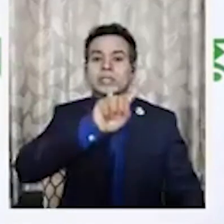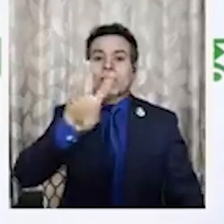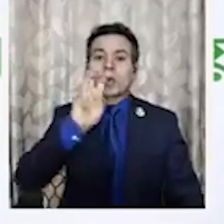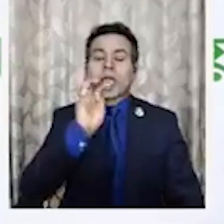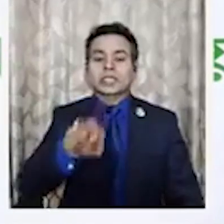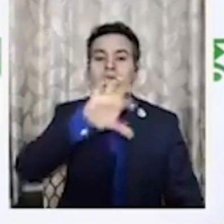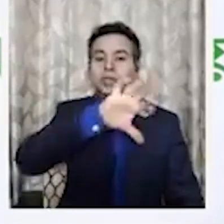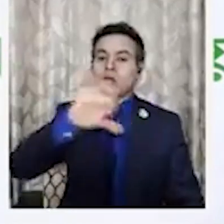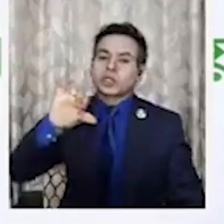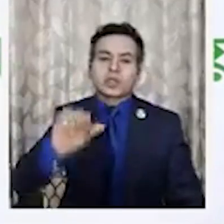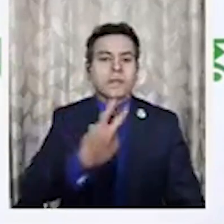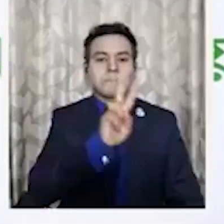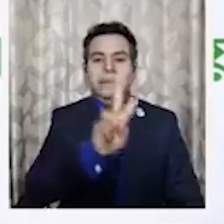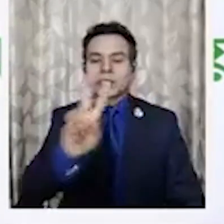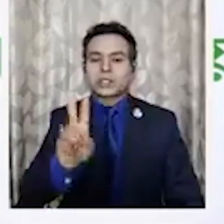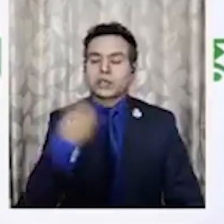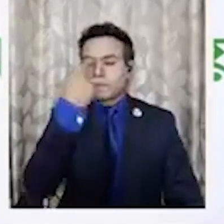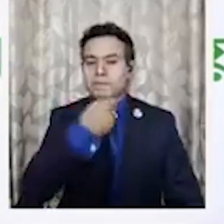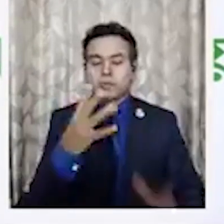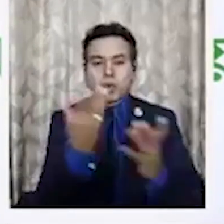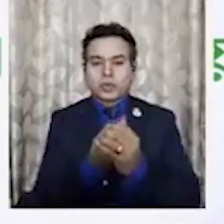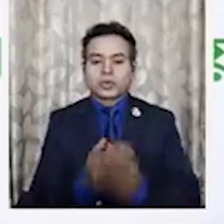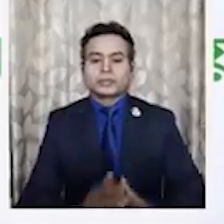3,78,118 জন এবং 24 ঘন্টা শনাক্ত হয়েছে